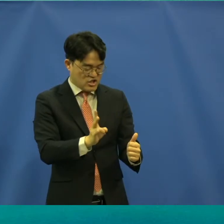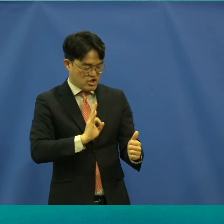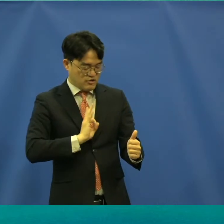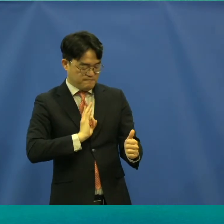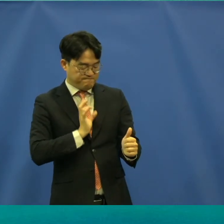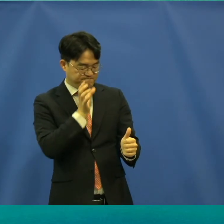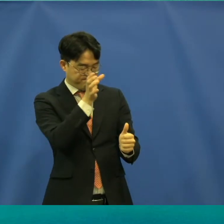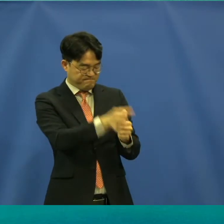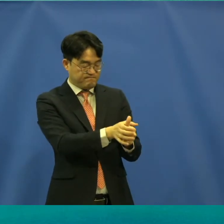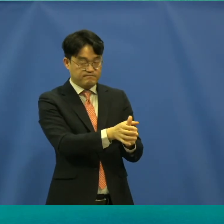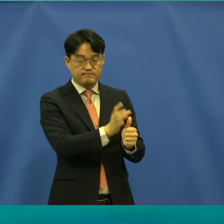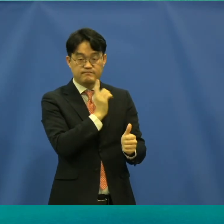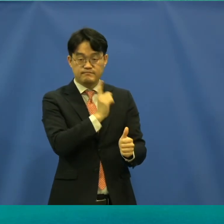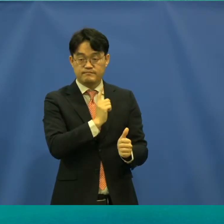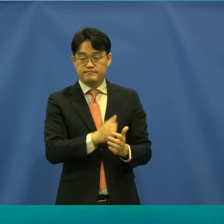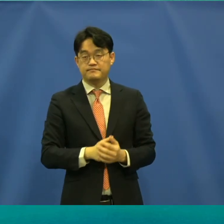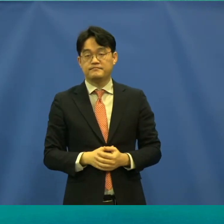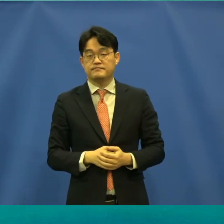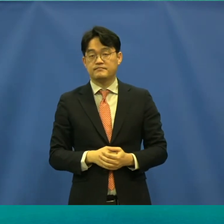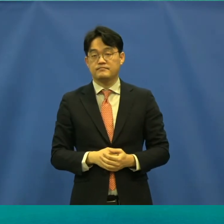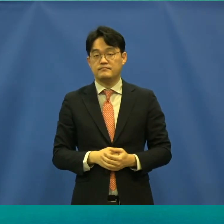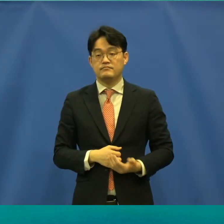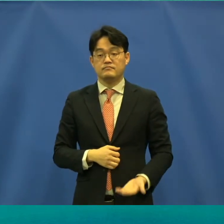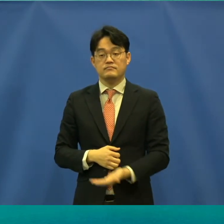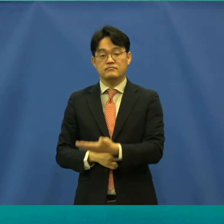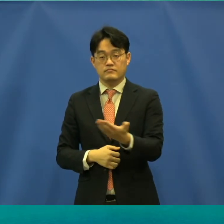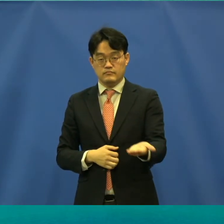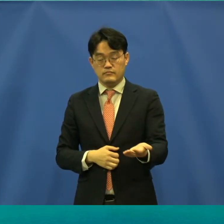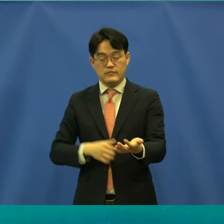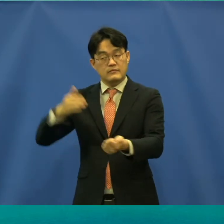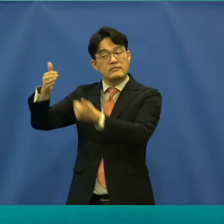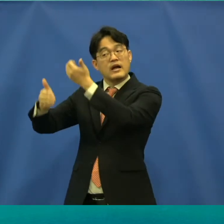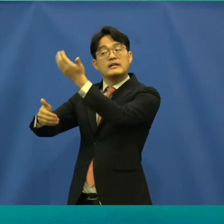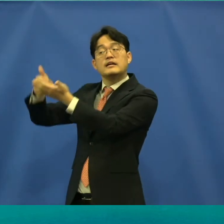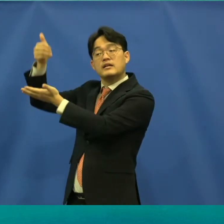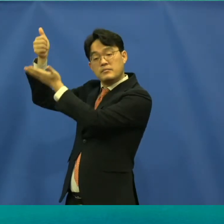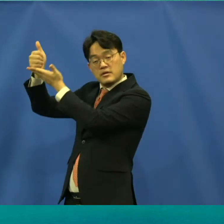여러분, 요나라는 이름을 알고 계십니다.